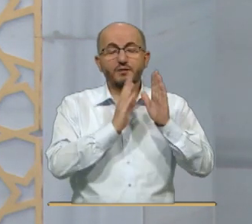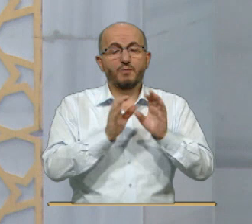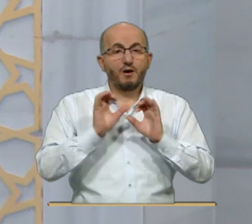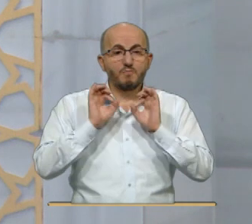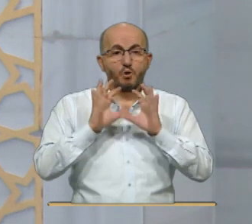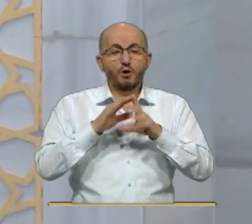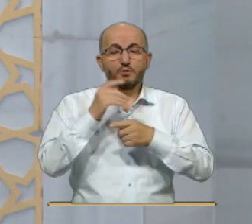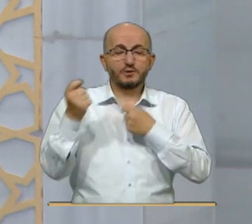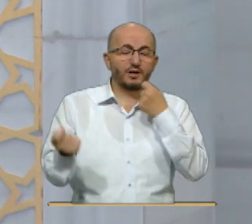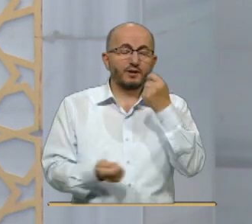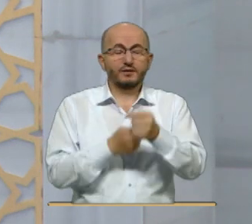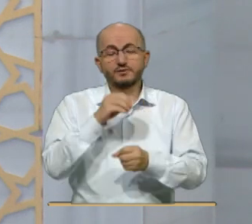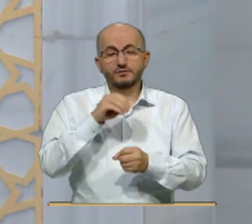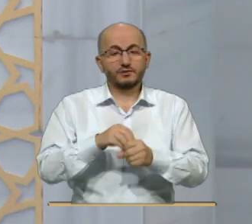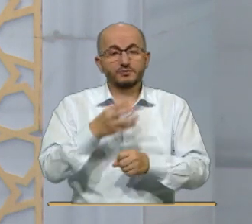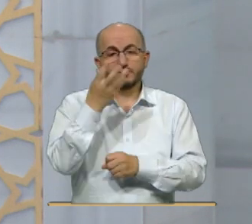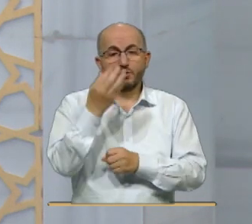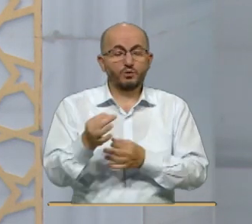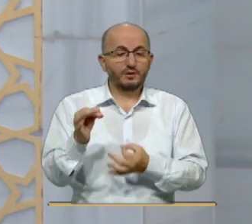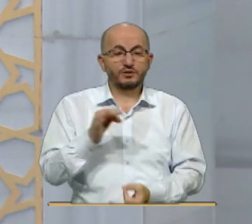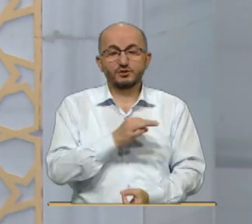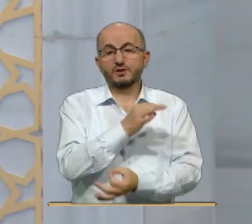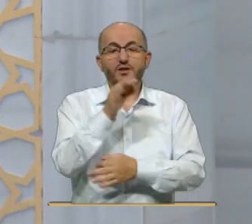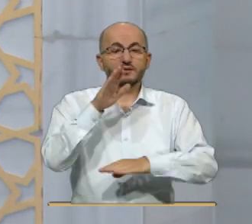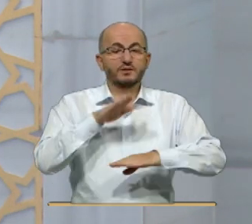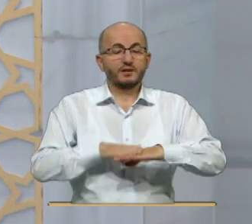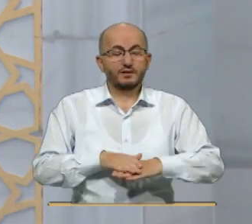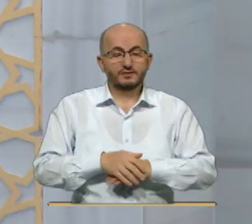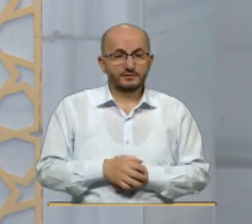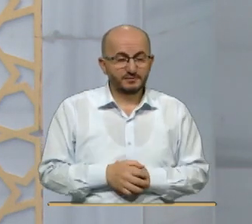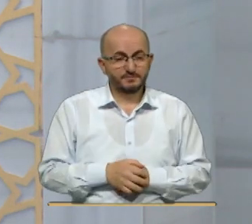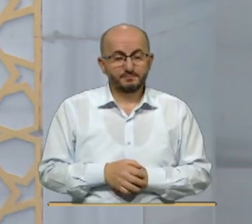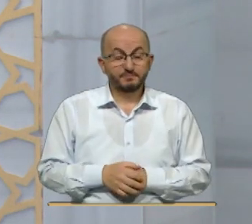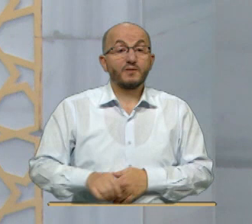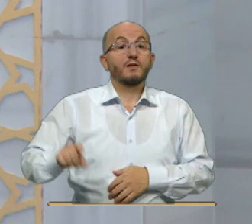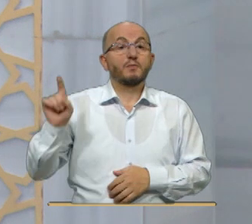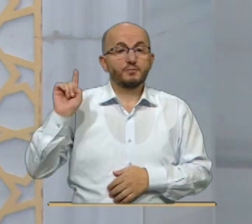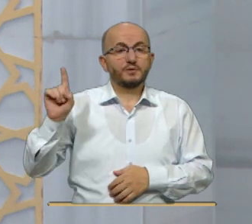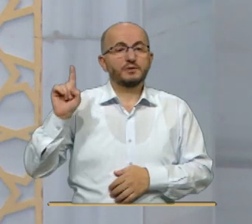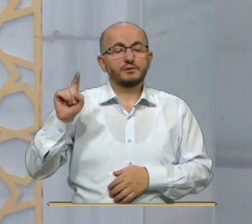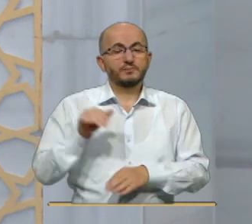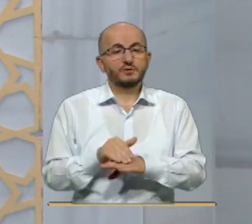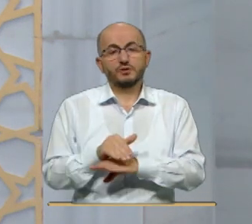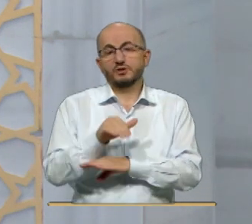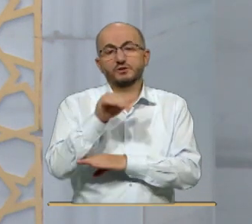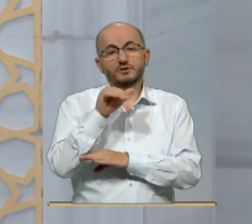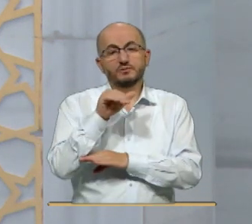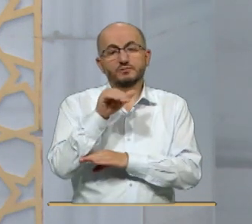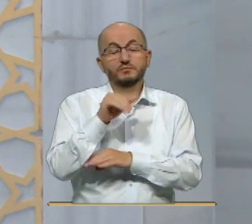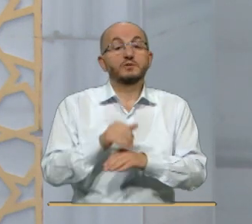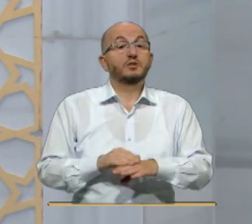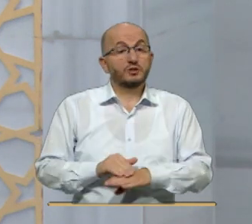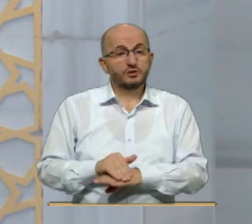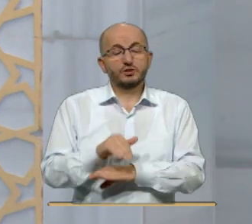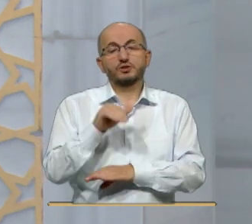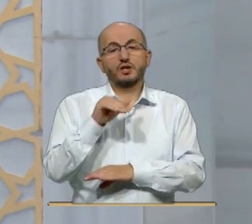bir gayret içerisinde olanlardan bizleri eylesin. Rabbim yaşadığımız,